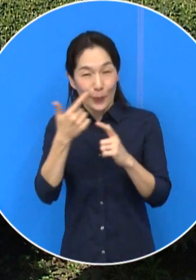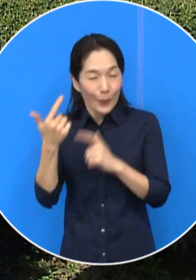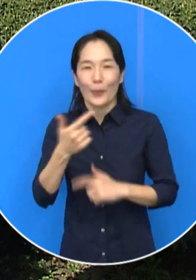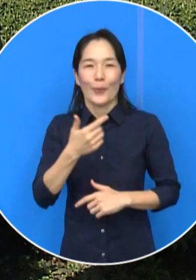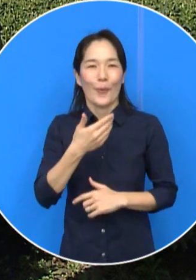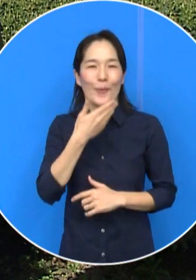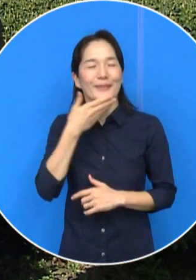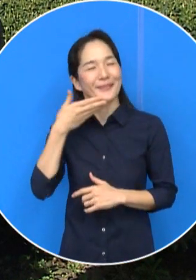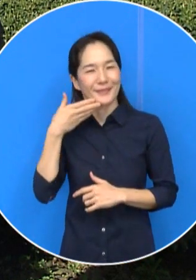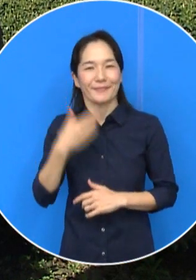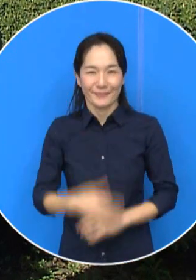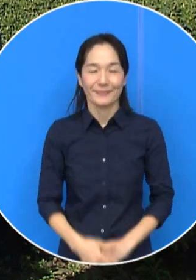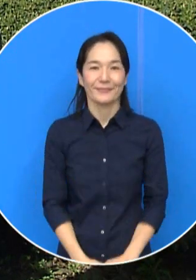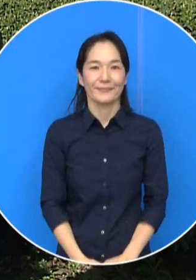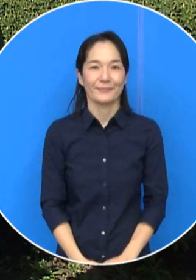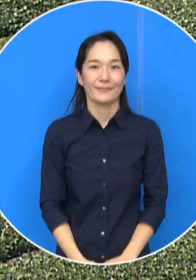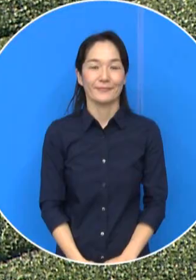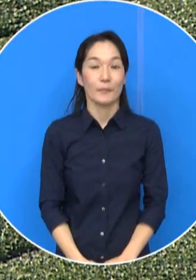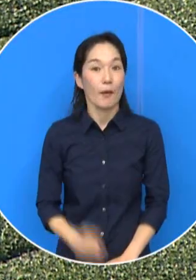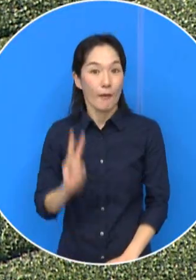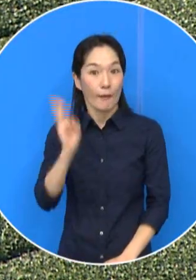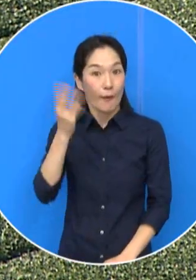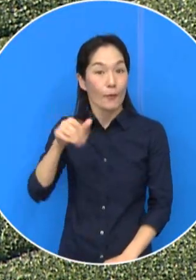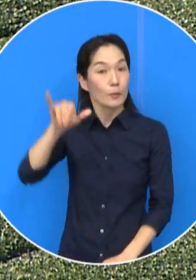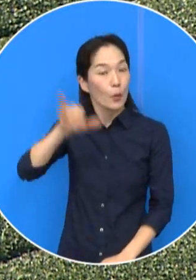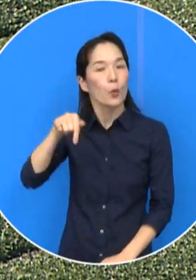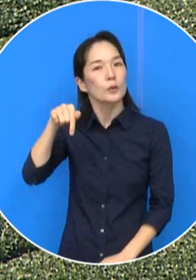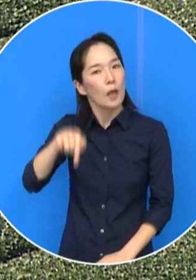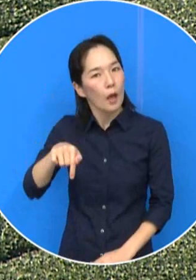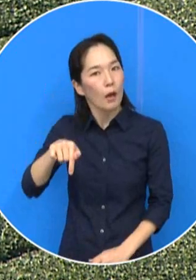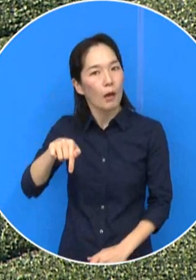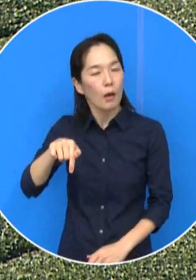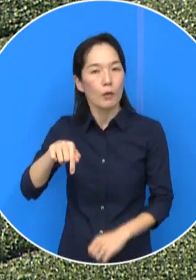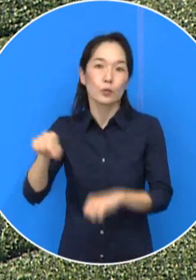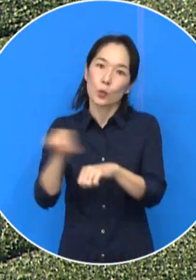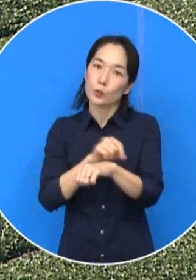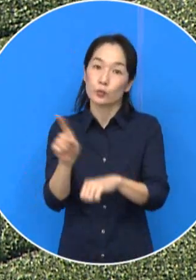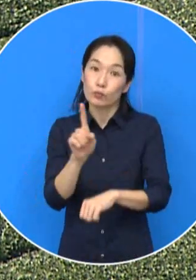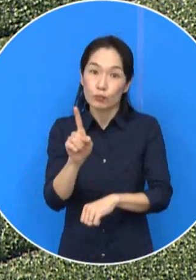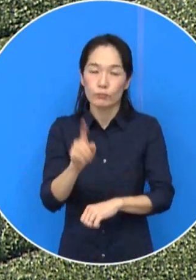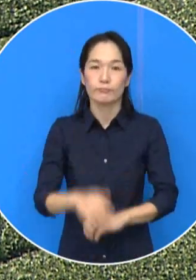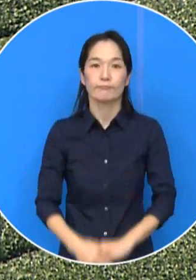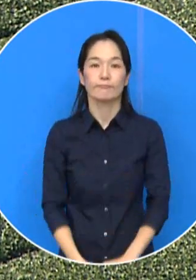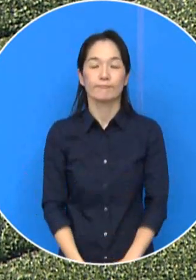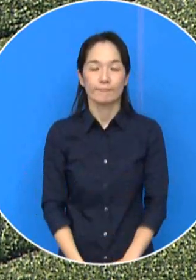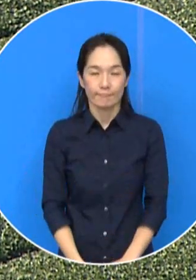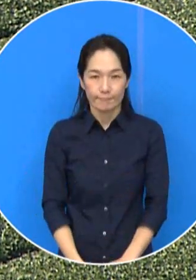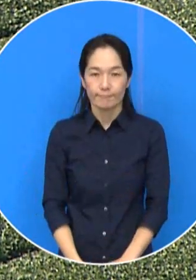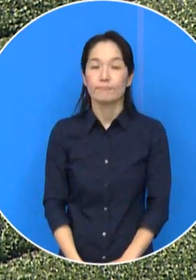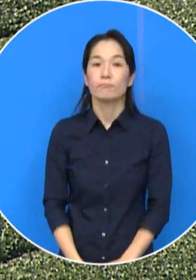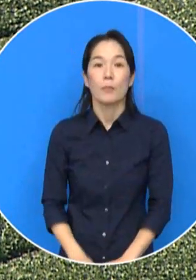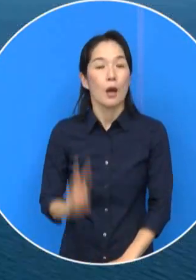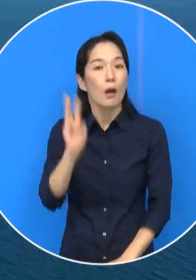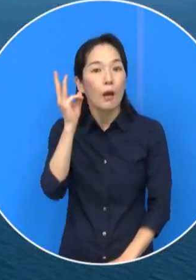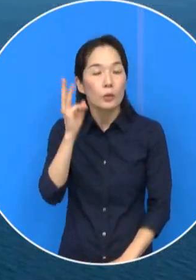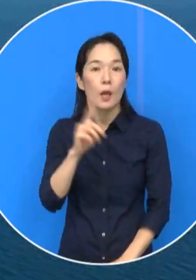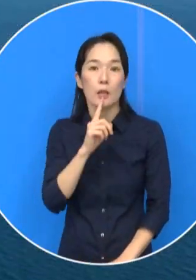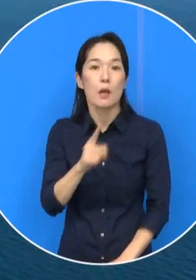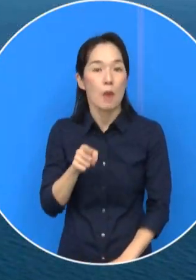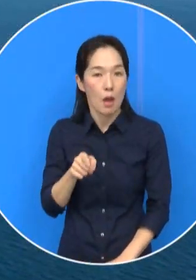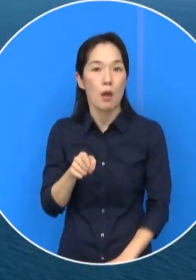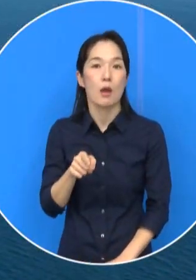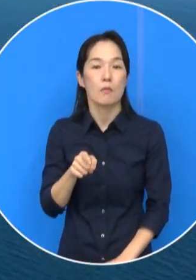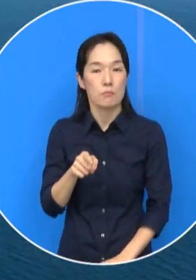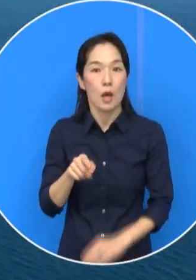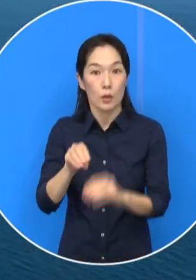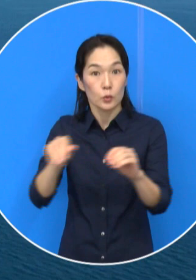しくなります。鹿児島のお茶って何が一番の特徴ですか。 まあ、鹿児島はあ